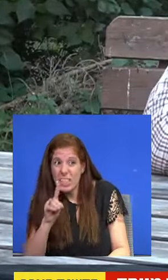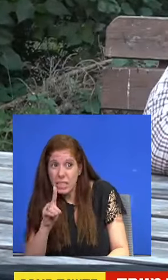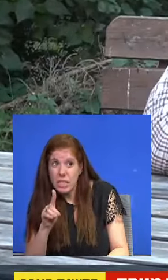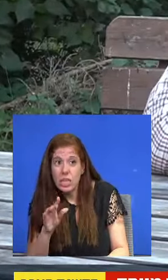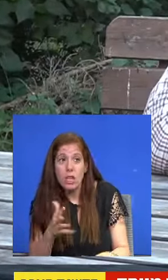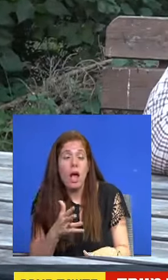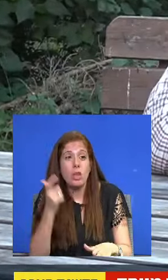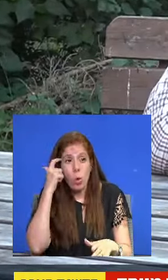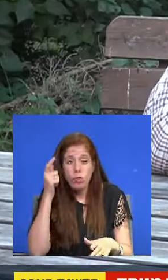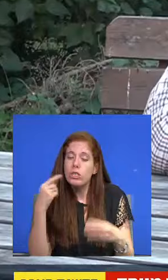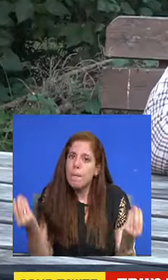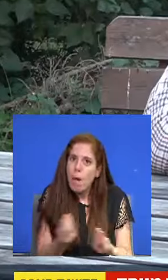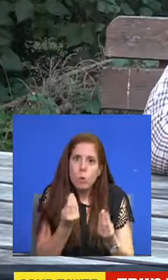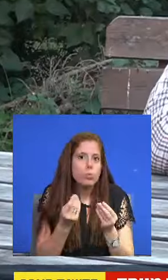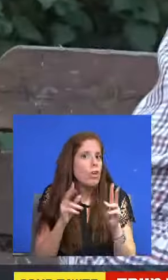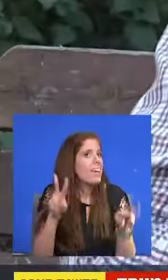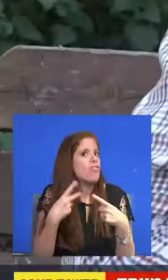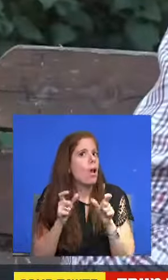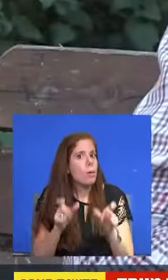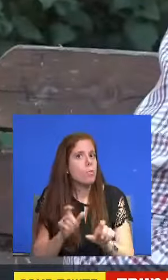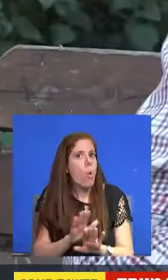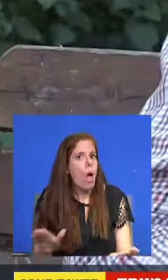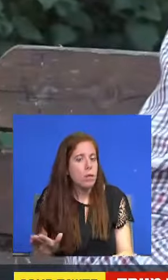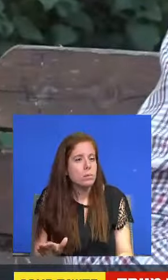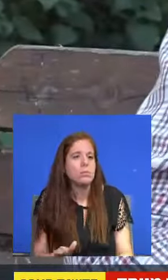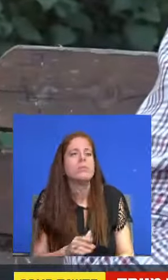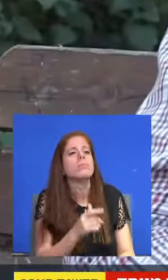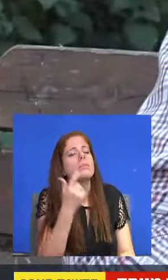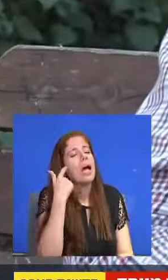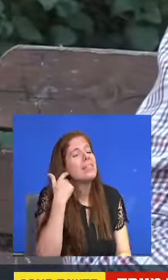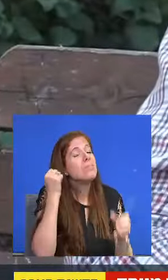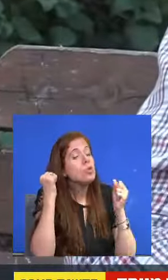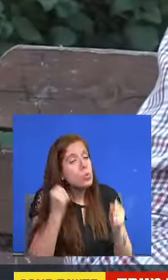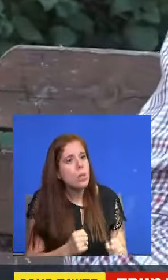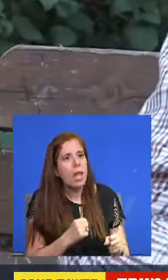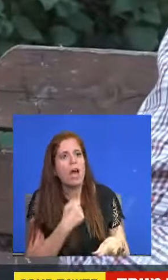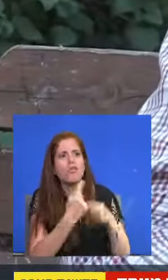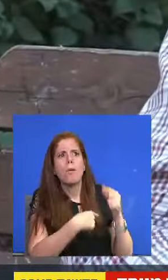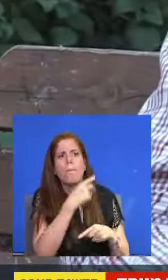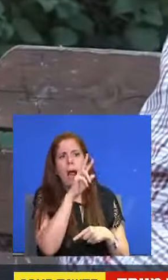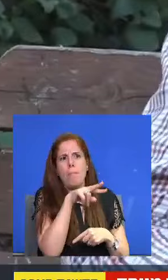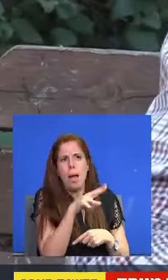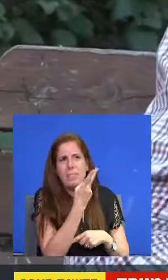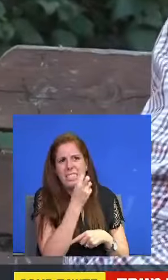think this is something that is not stoppable? Ich bin der festen Überzeugung,